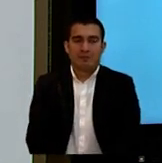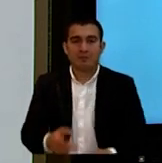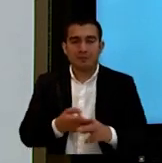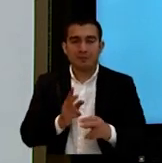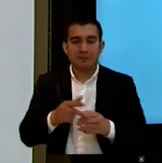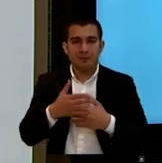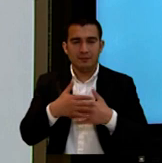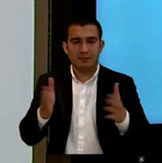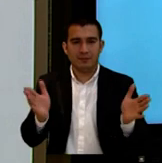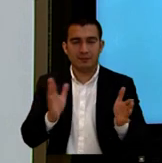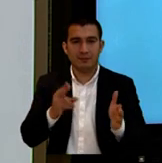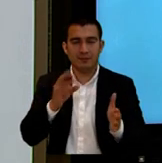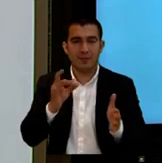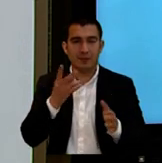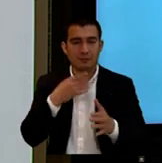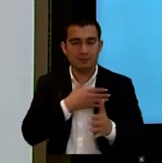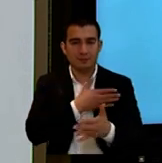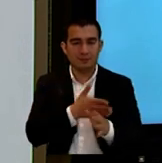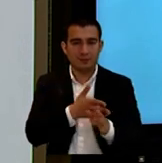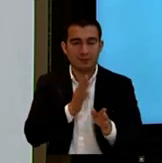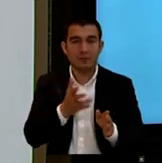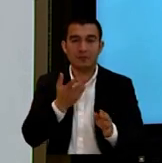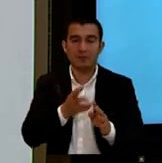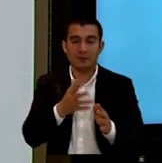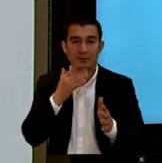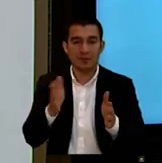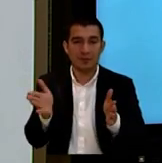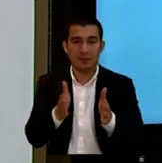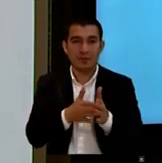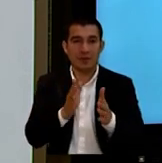Derazalarimizni devorgacha qadab ochganimizda 120 graduslik burchak hosil qildi.